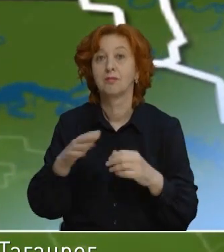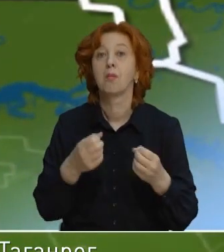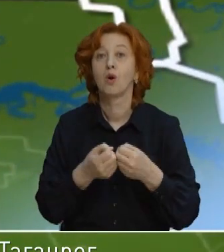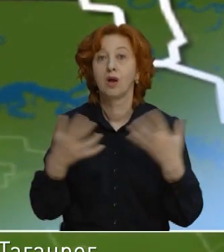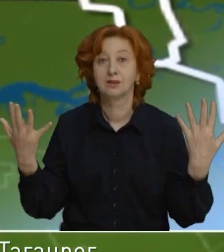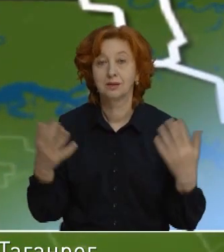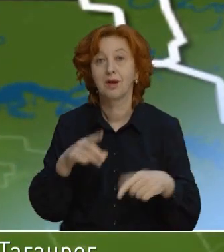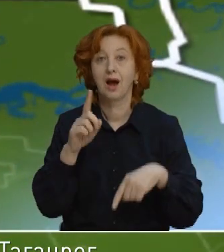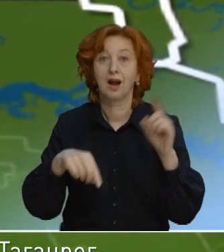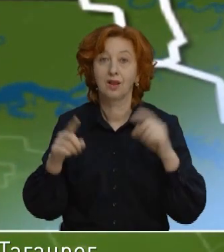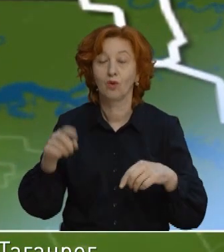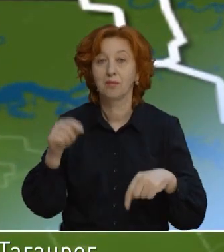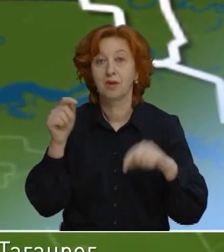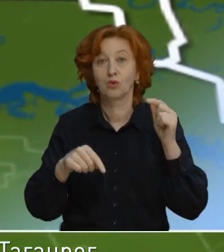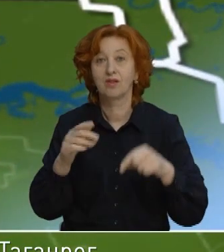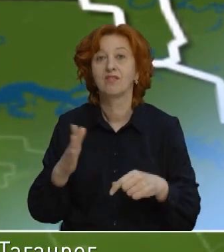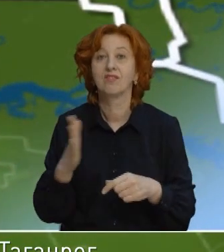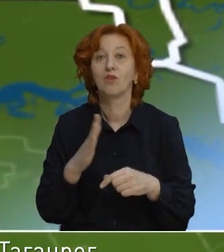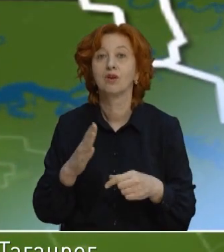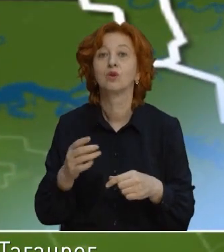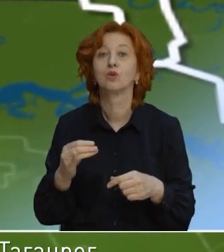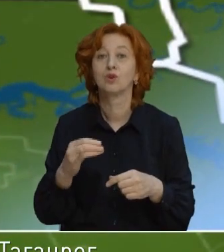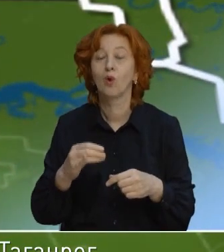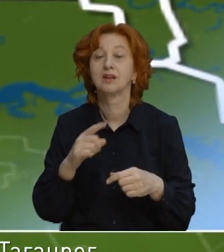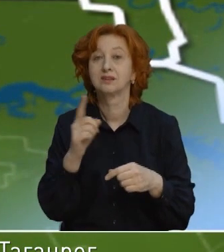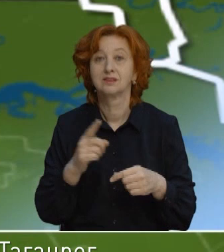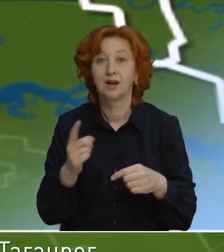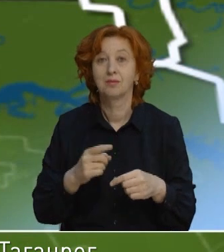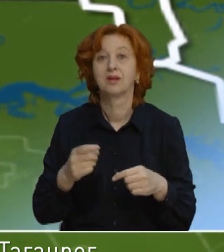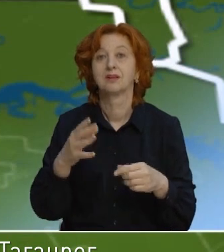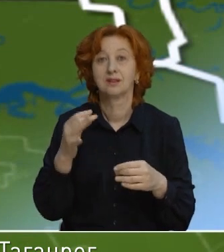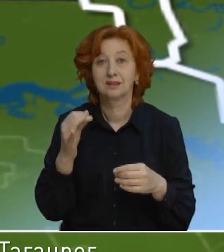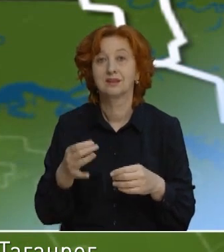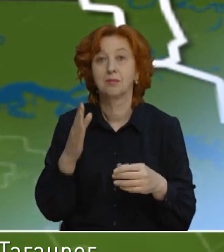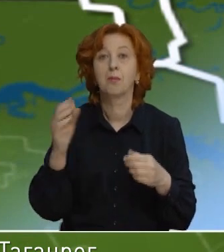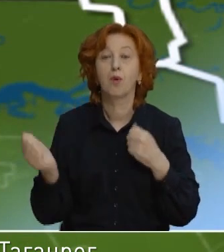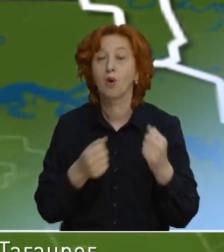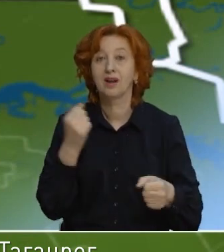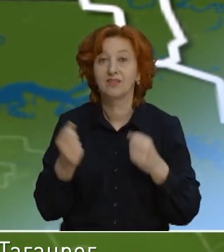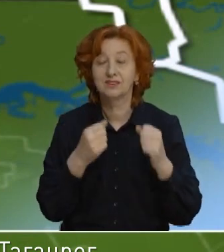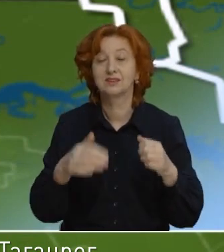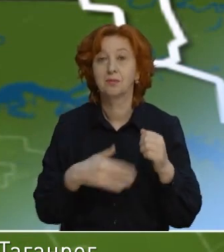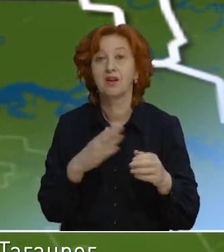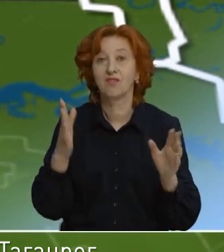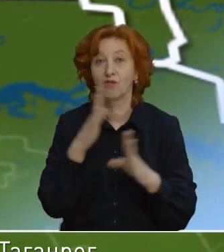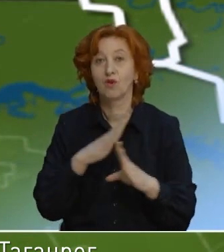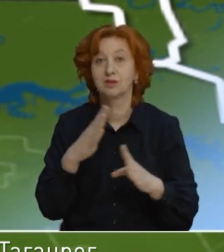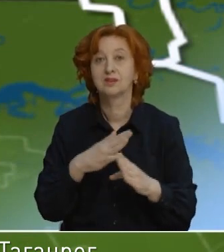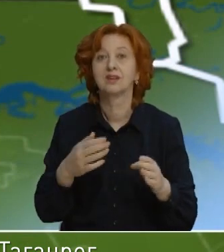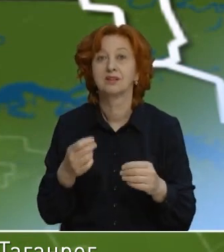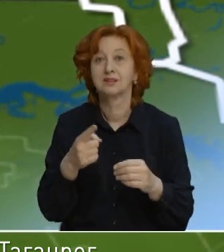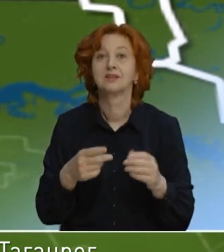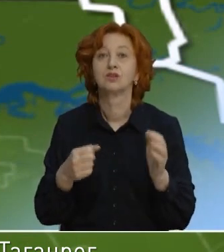прояснениями, кратковременные дожди. Ветер юго-западный от 5 до 10 метров в секунду, порывистый. Температура воздуха плюс 7,